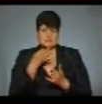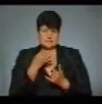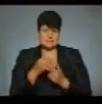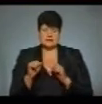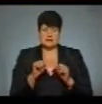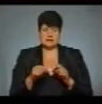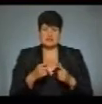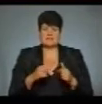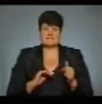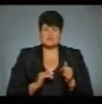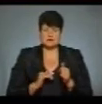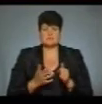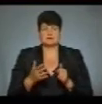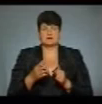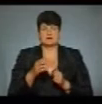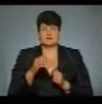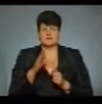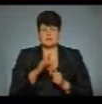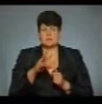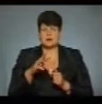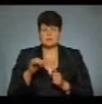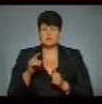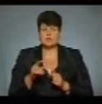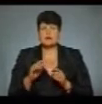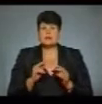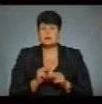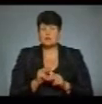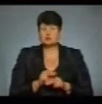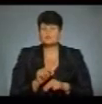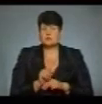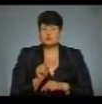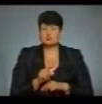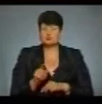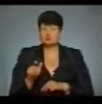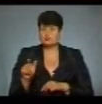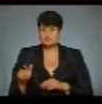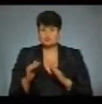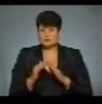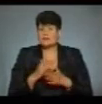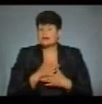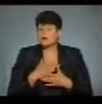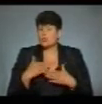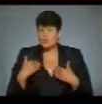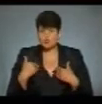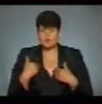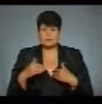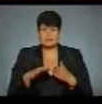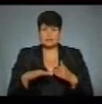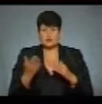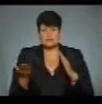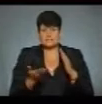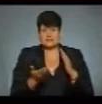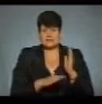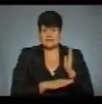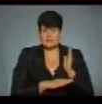генпідрядника «Тернопільбудпостач» Василь Мазурик. Ремонт призупинили через те, що мешканці будинку не хочуть, щоб на території зрізали дерева, бо,